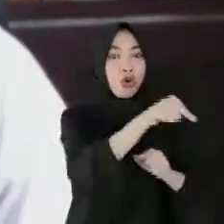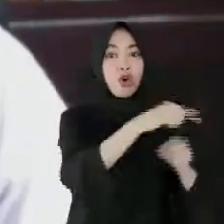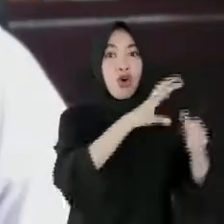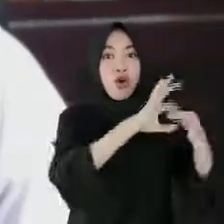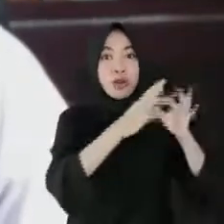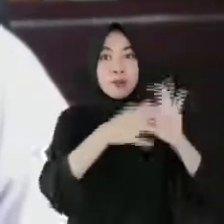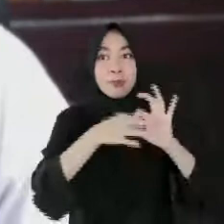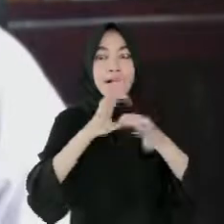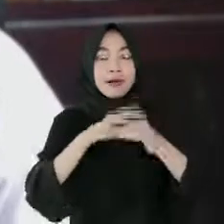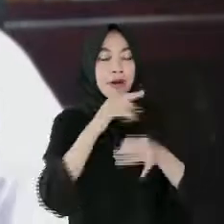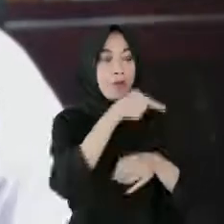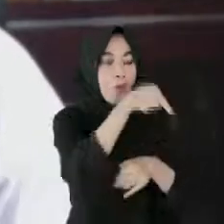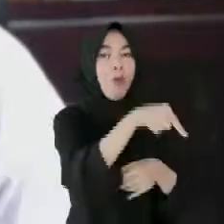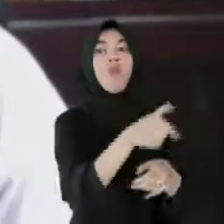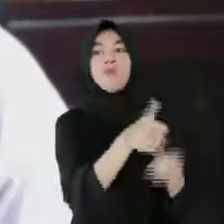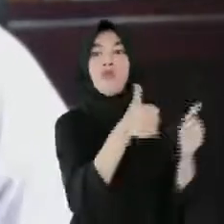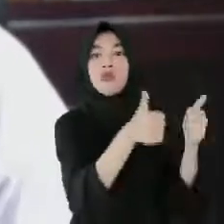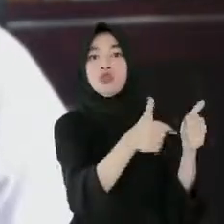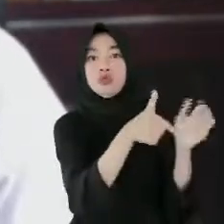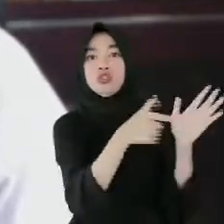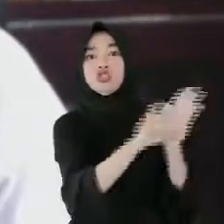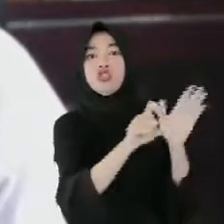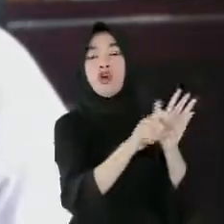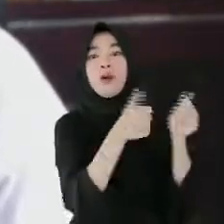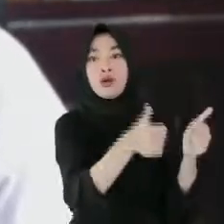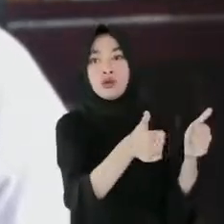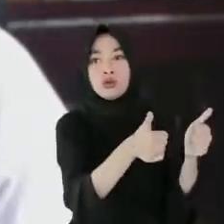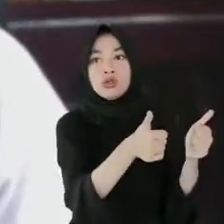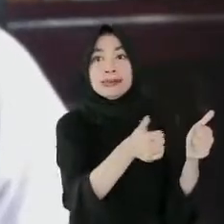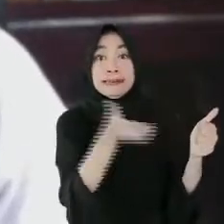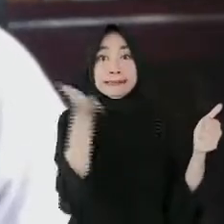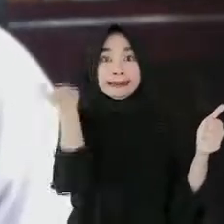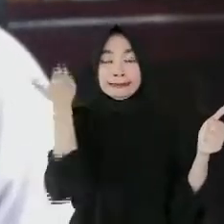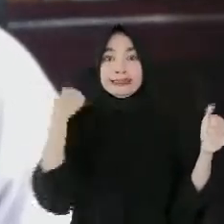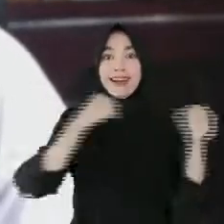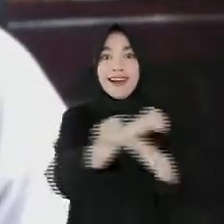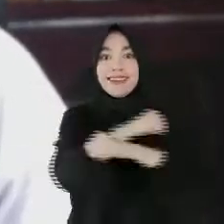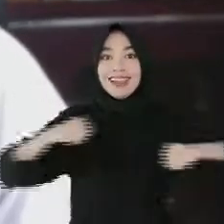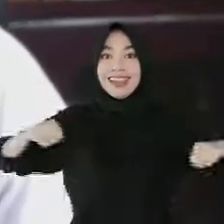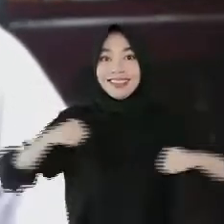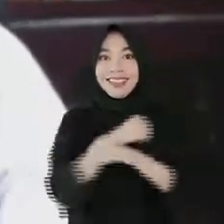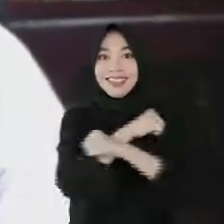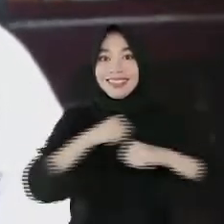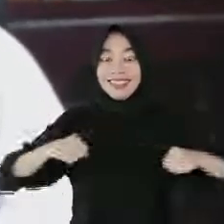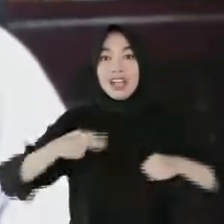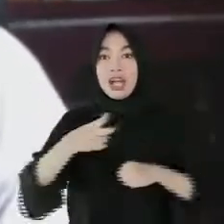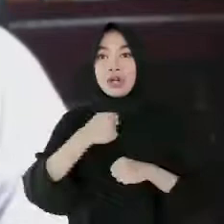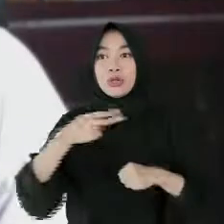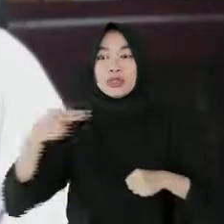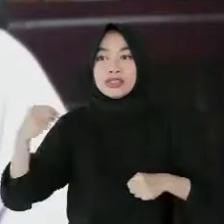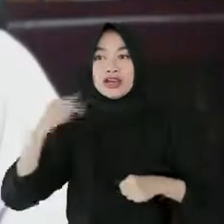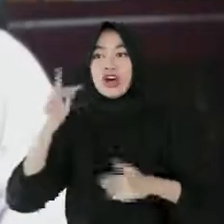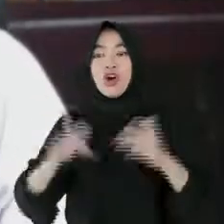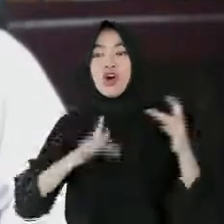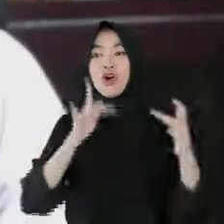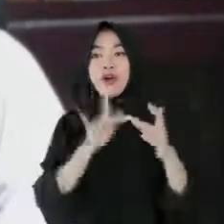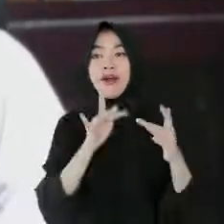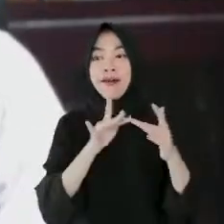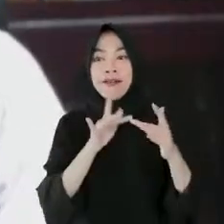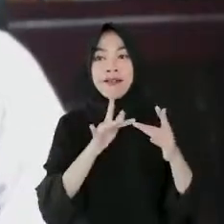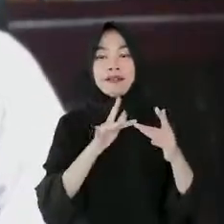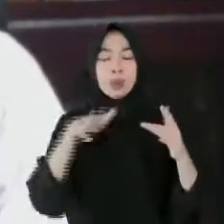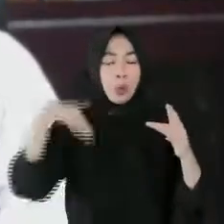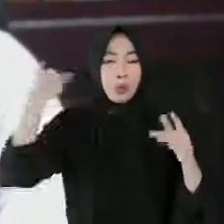yang sangat bagus atau tidak kita Sebelum berangkat itu mereka secara online mereka